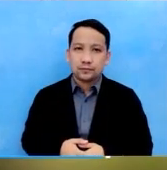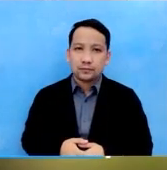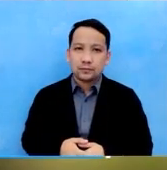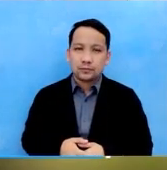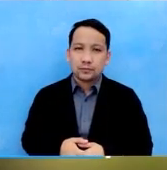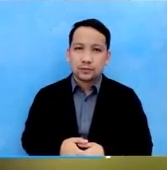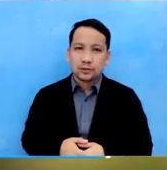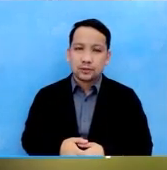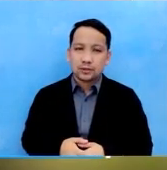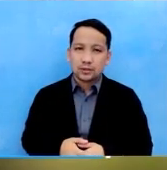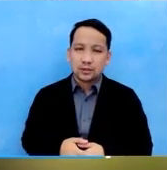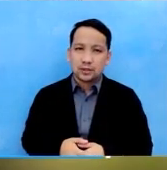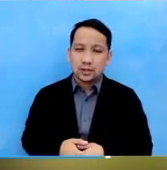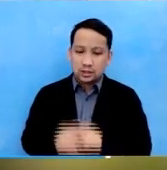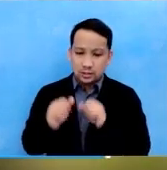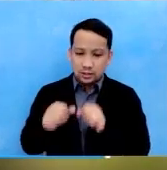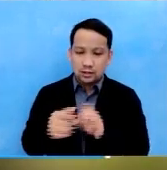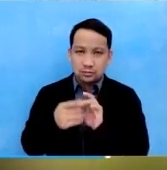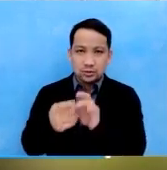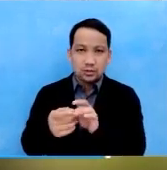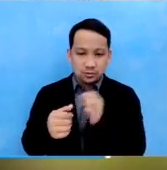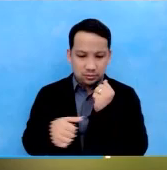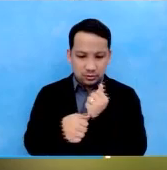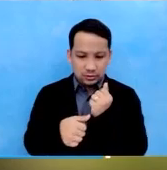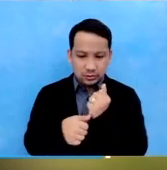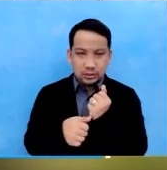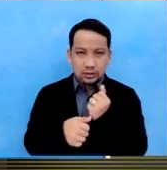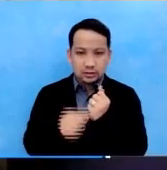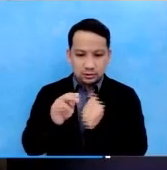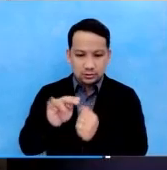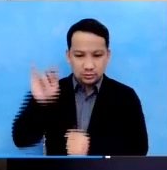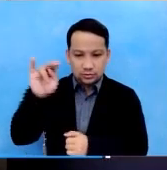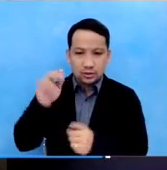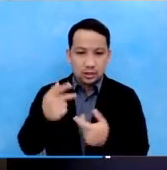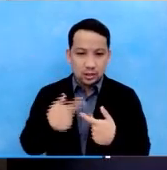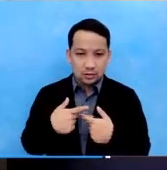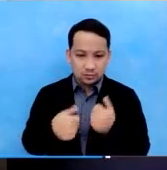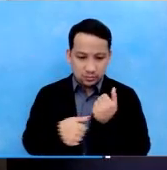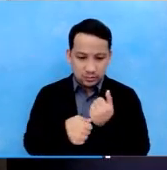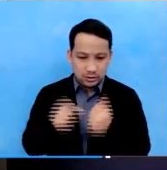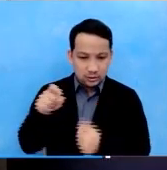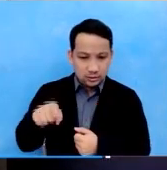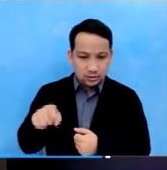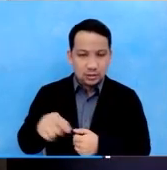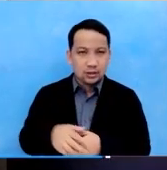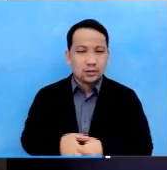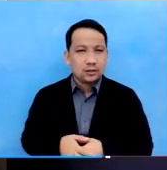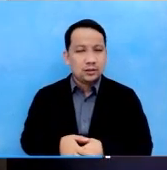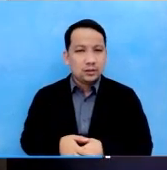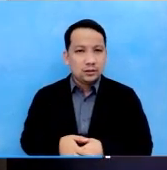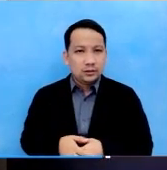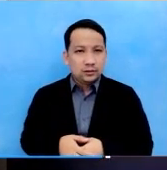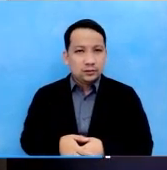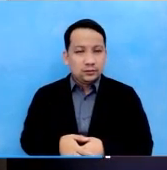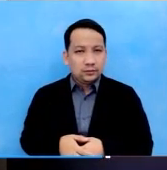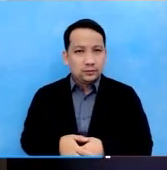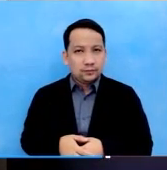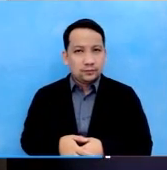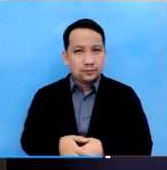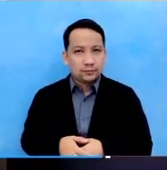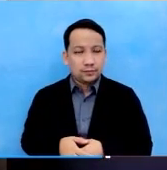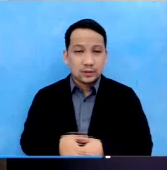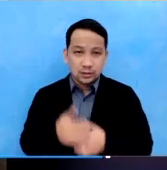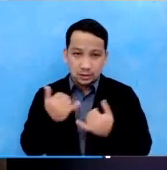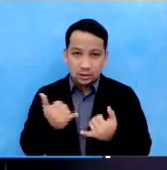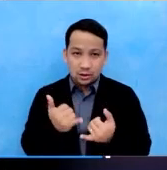na assistance sa Ilocos Norte? As of now, ma'am, we are still in the process of assessing. Ina-assess pa lang